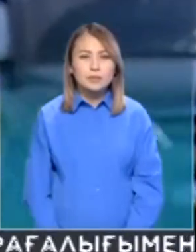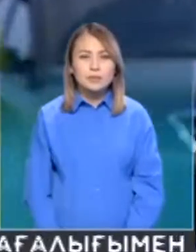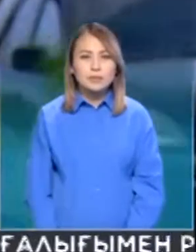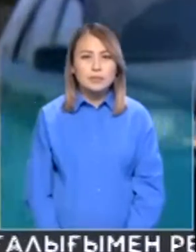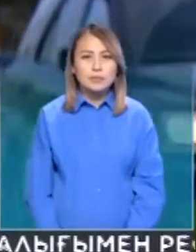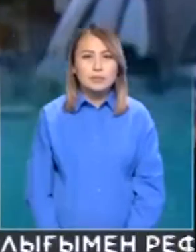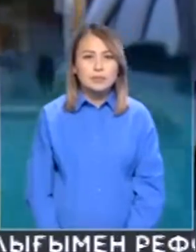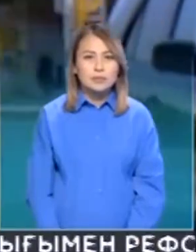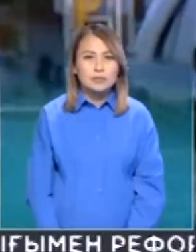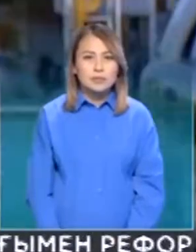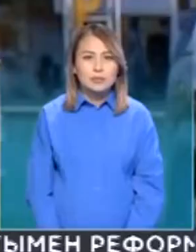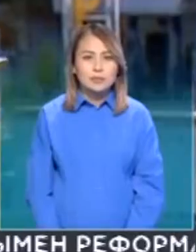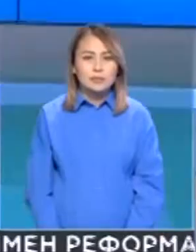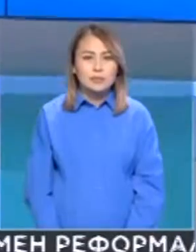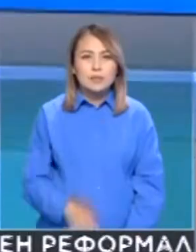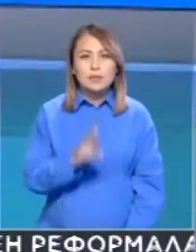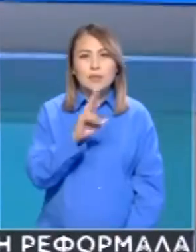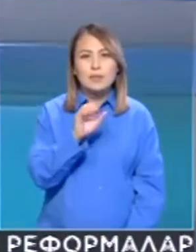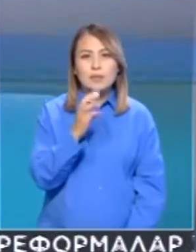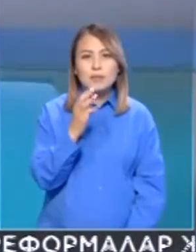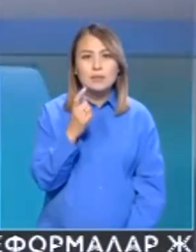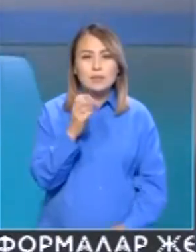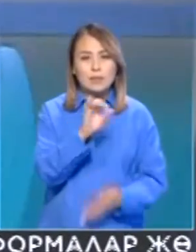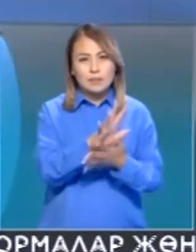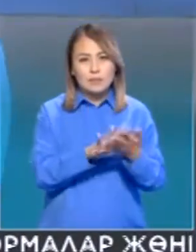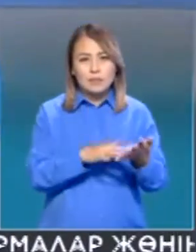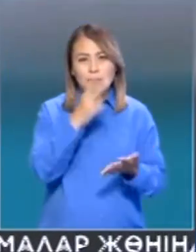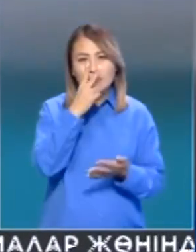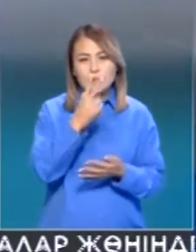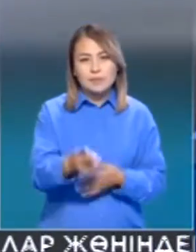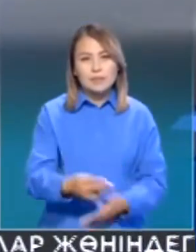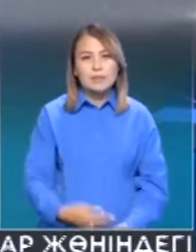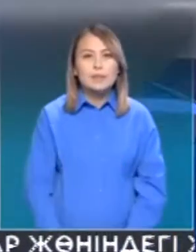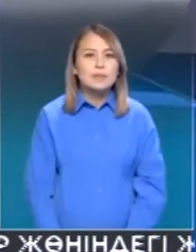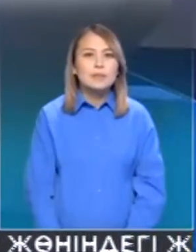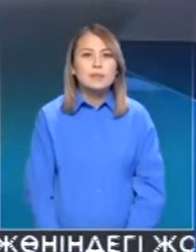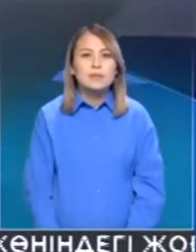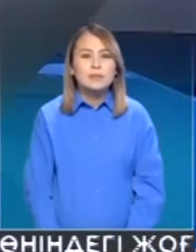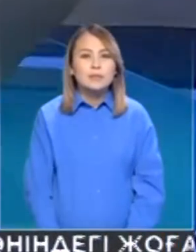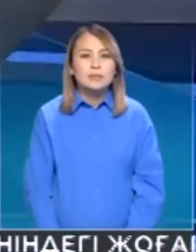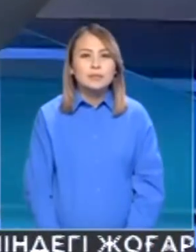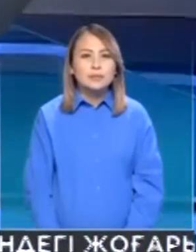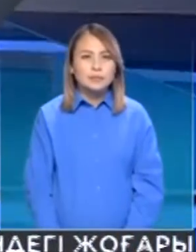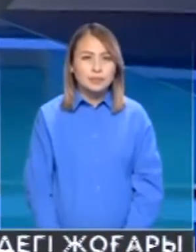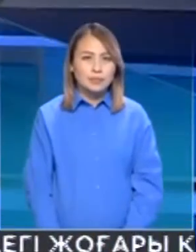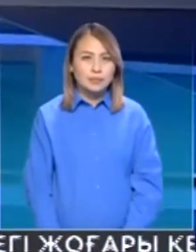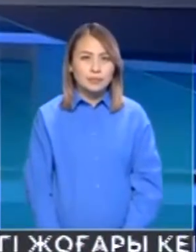Қазақстан ұлттық арнасы. Енді әрі қарай көретіндеріңіз.